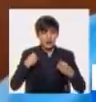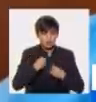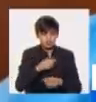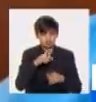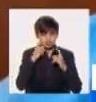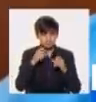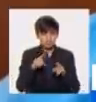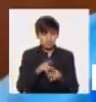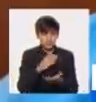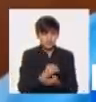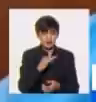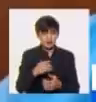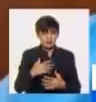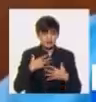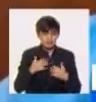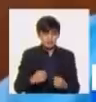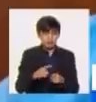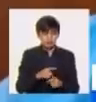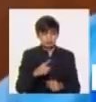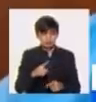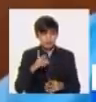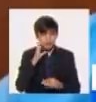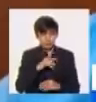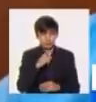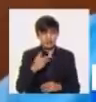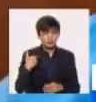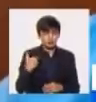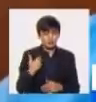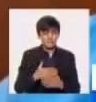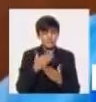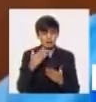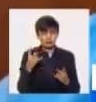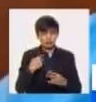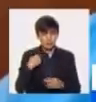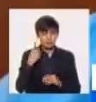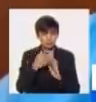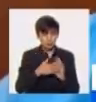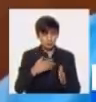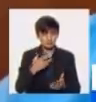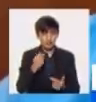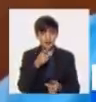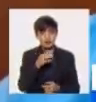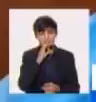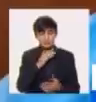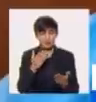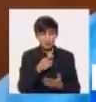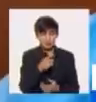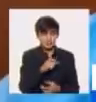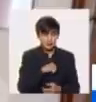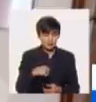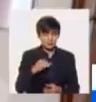Ал вирустың алдында мықты болу үшін иммунитеттеріңіз жоғары болу керектігін бізде түсініп қалдық. Не ішіп жүрсіздер? Жағдайларыңыз